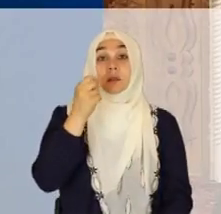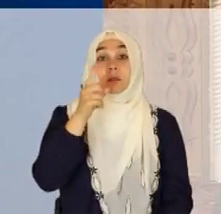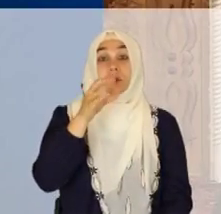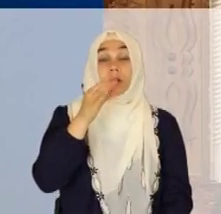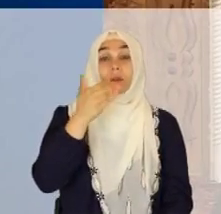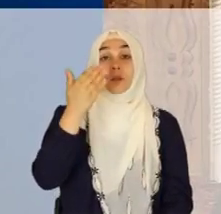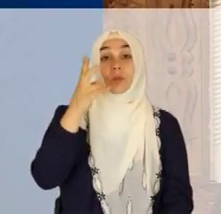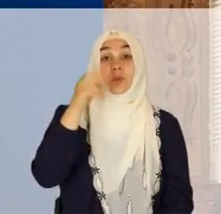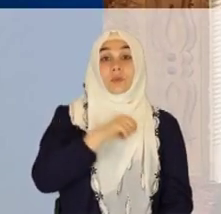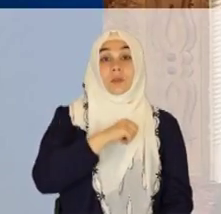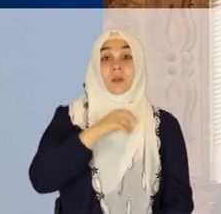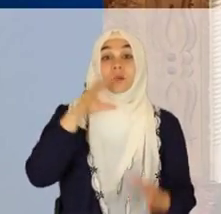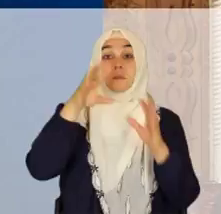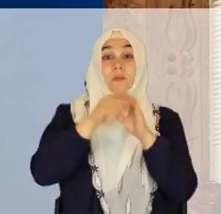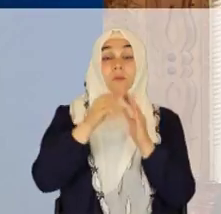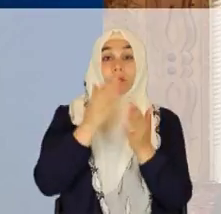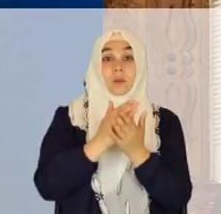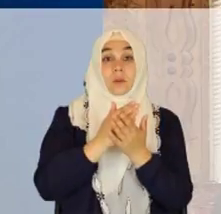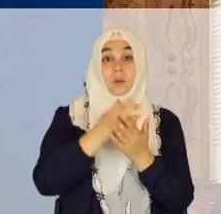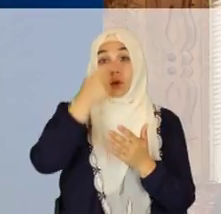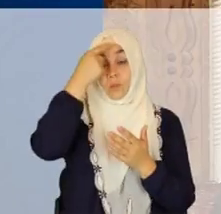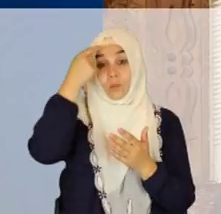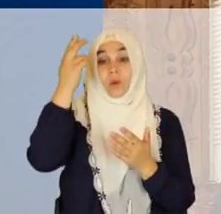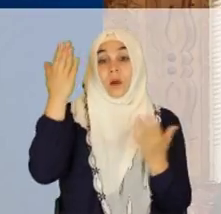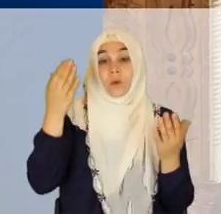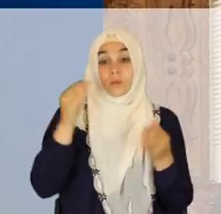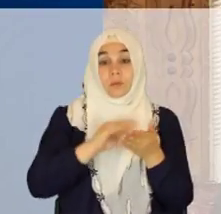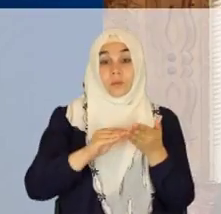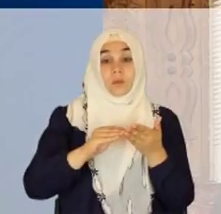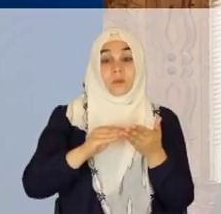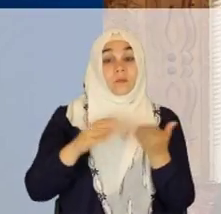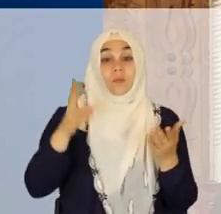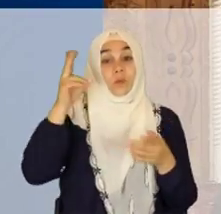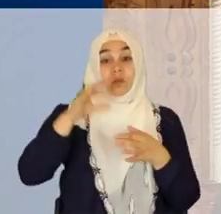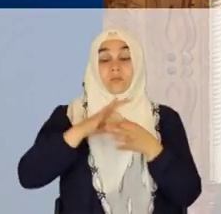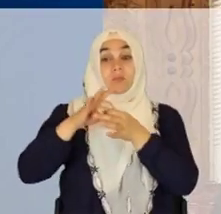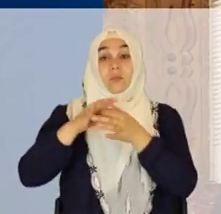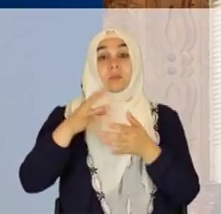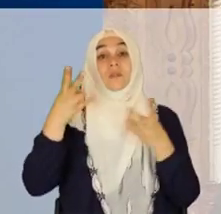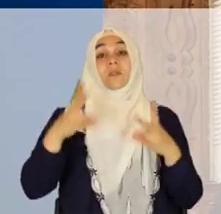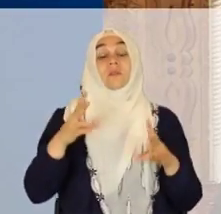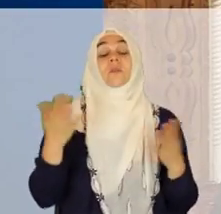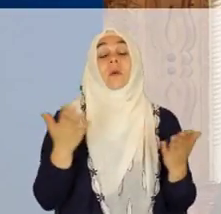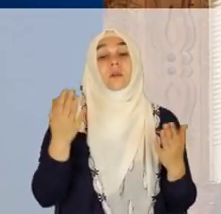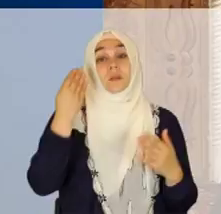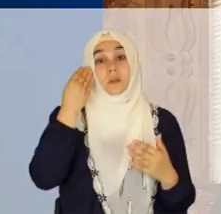Allohning sifatlarining ichida. Bandaga bog'liqligi yo'q. Nima degani